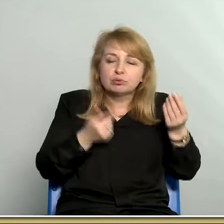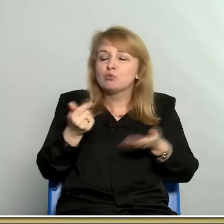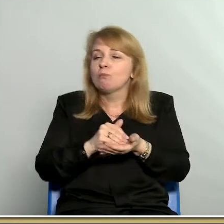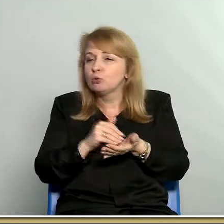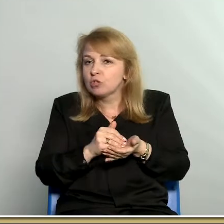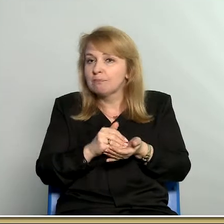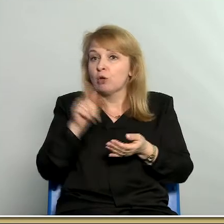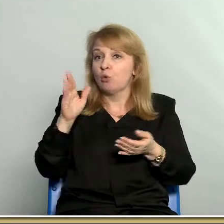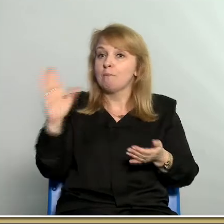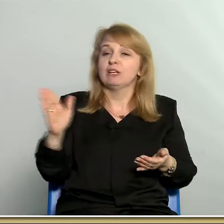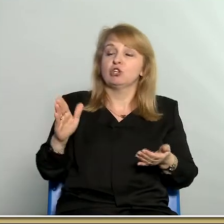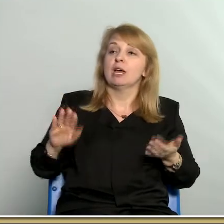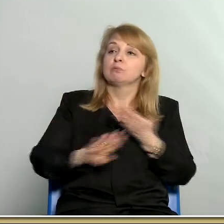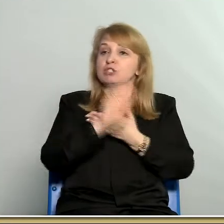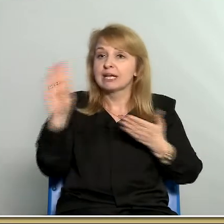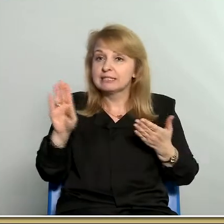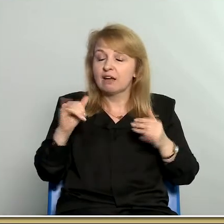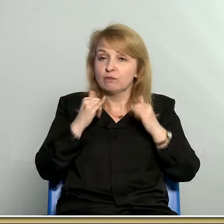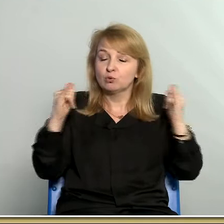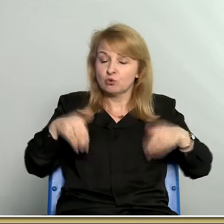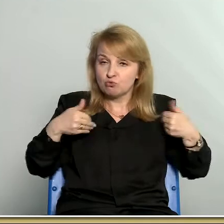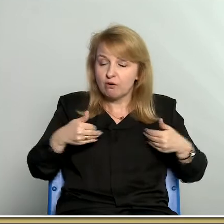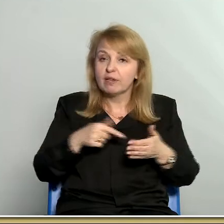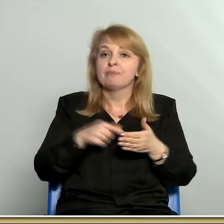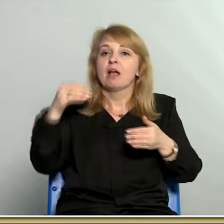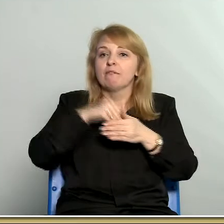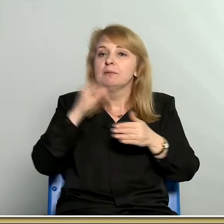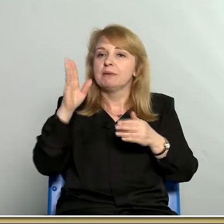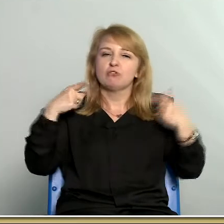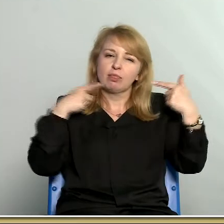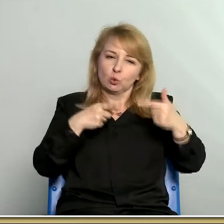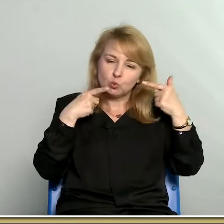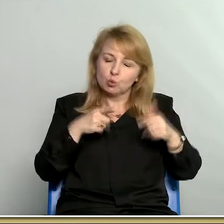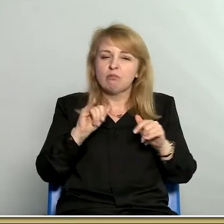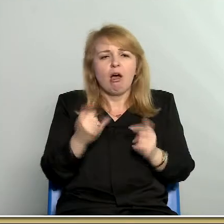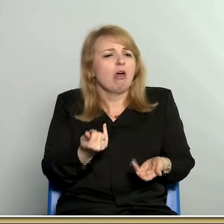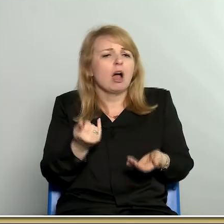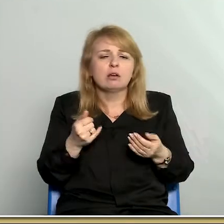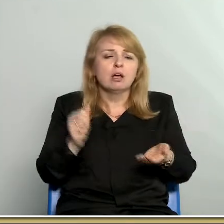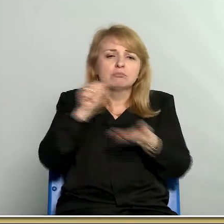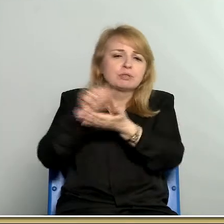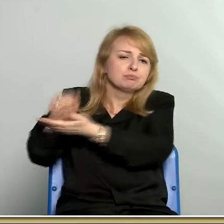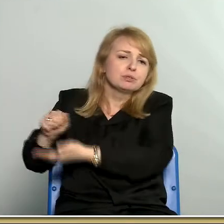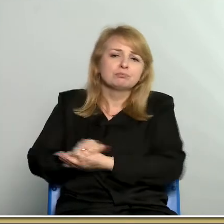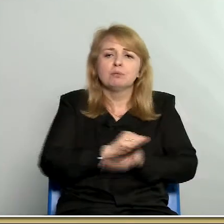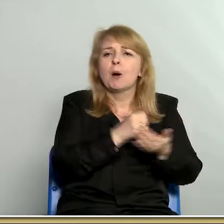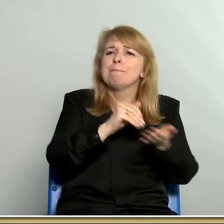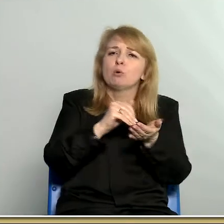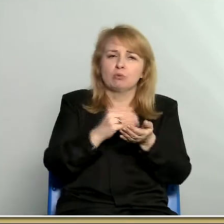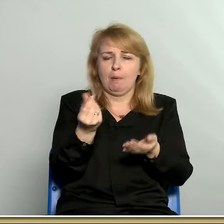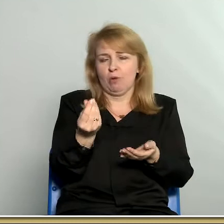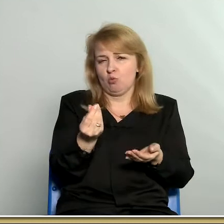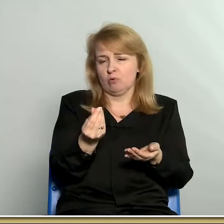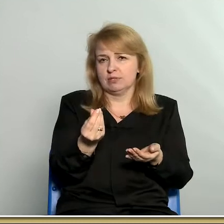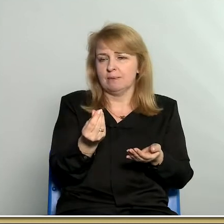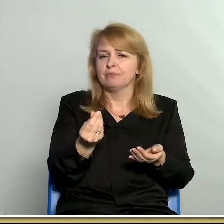przedstawicieli właściwie wszystkich stron i tam będzie się rozstrzygało, na jakiego rodzaju inwestycje będzie dofinansowanie